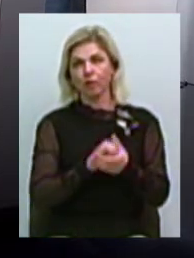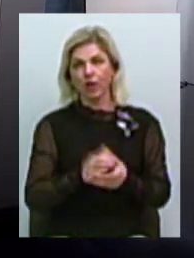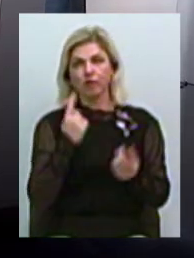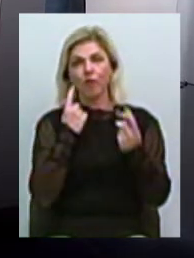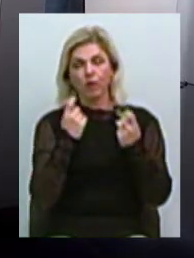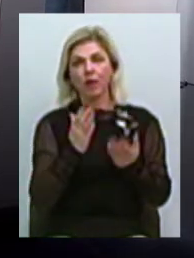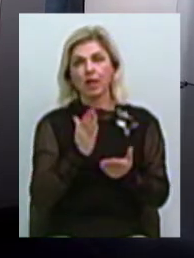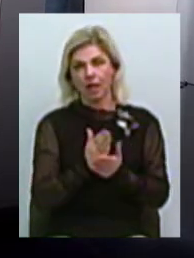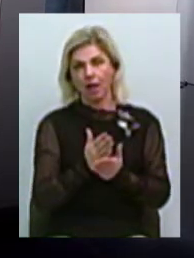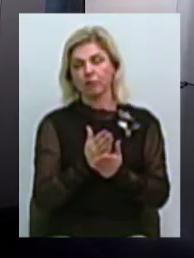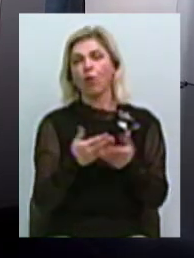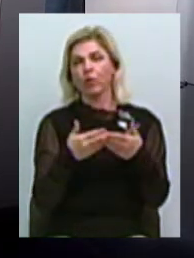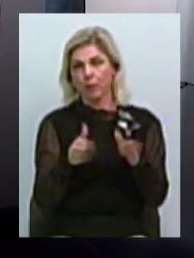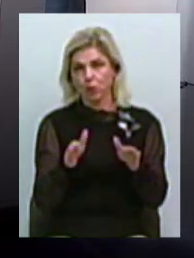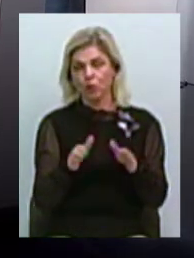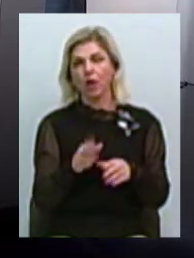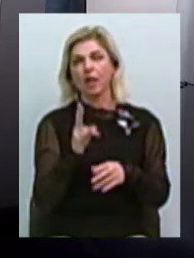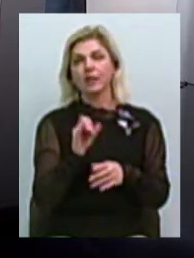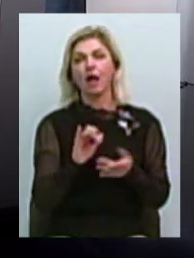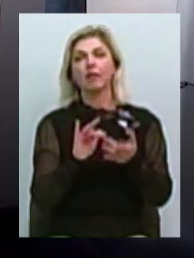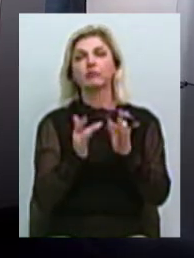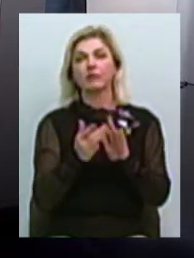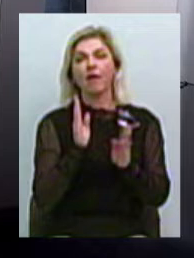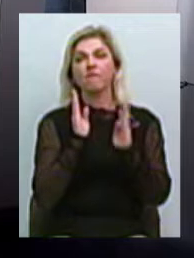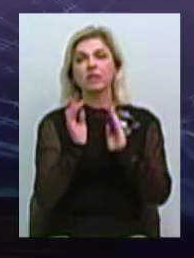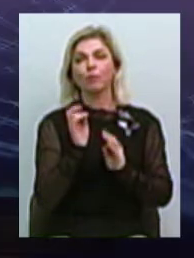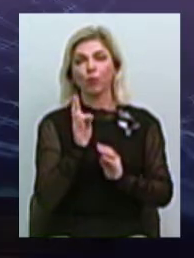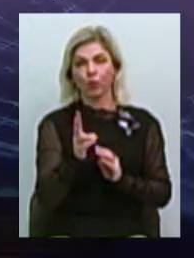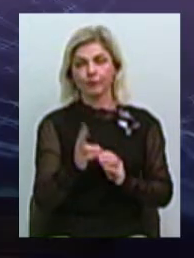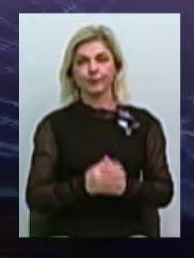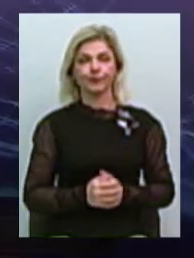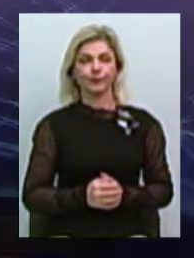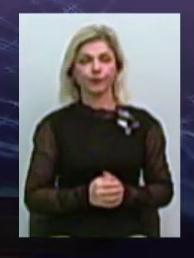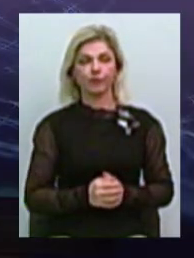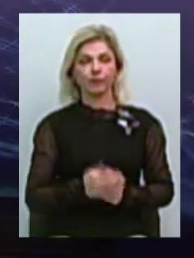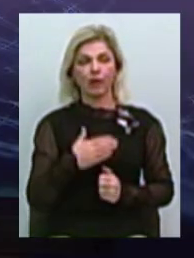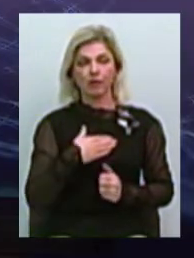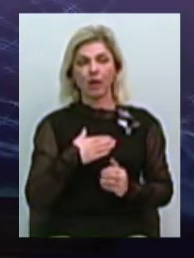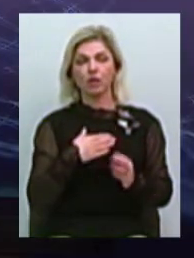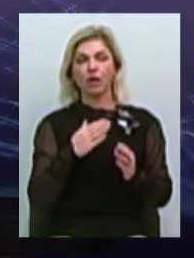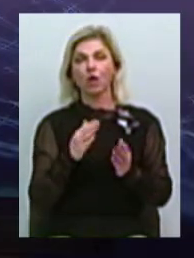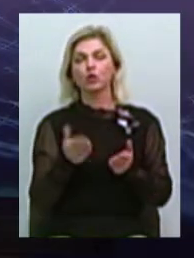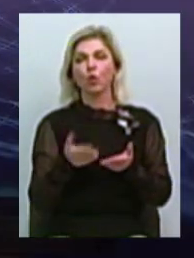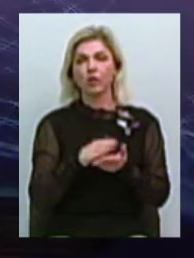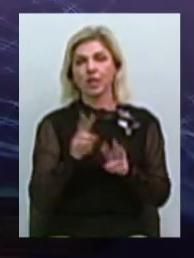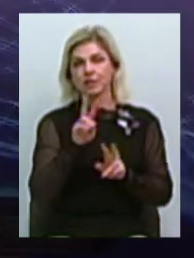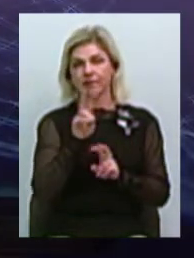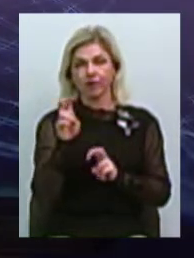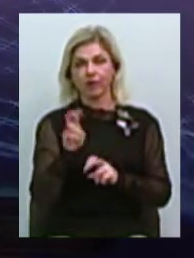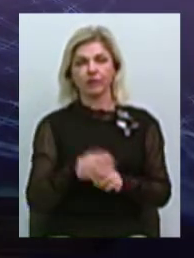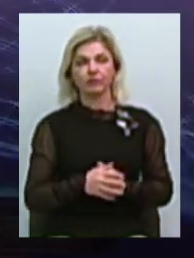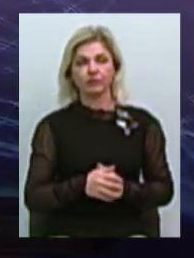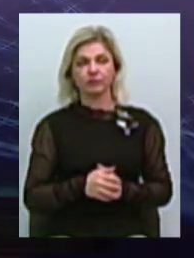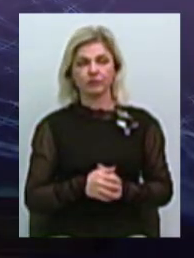є прозорою. Інформація на нашій сторінці у Фейсбуці, і наша сторінка має наступну назву.